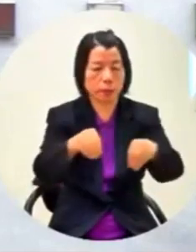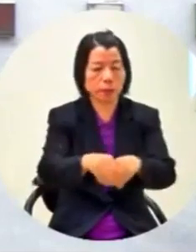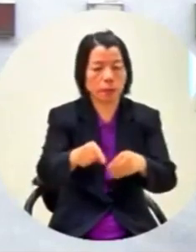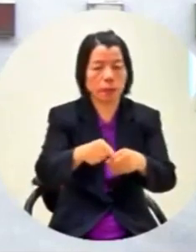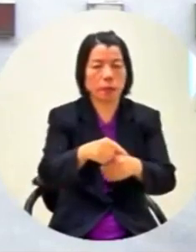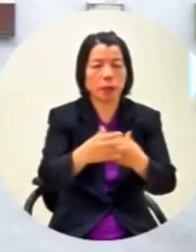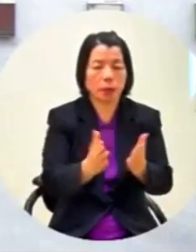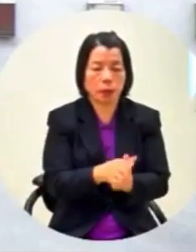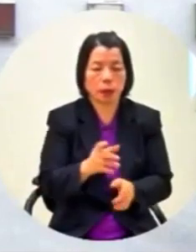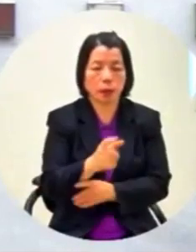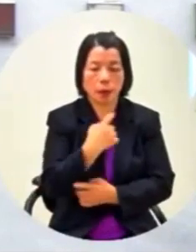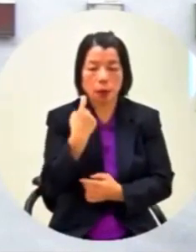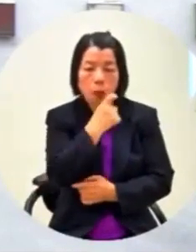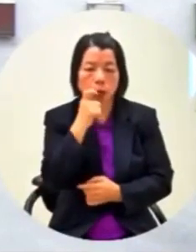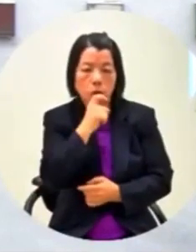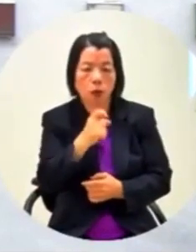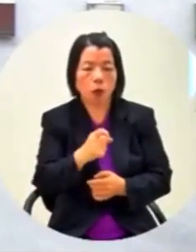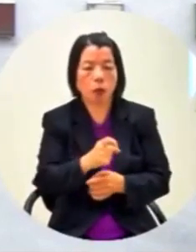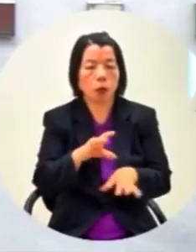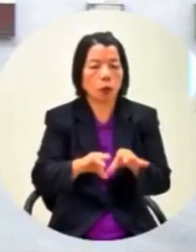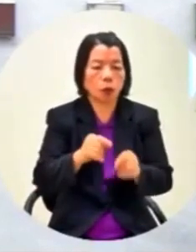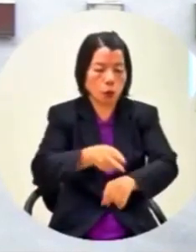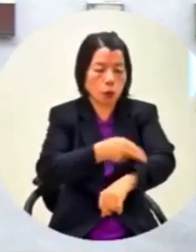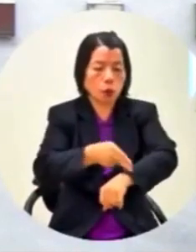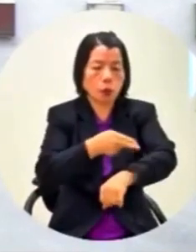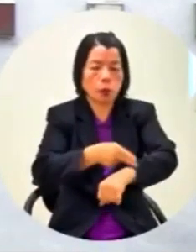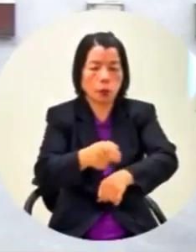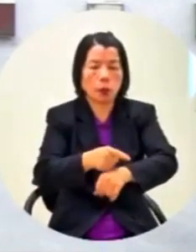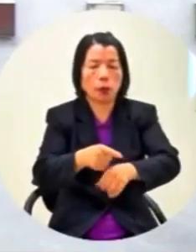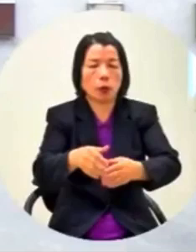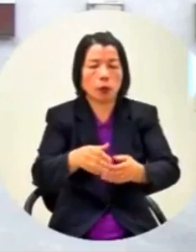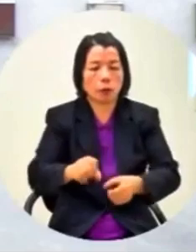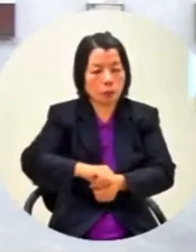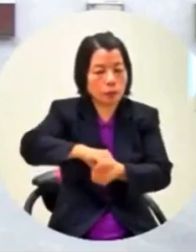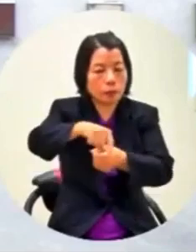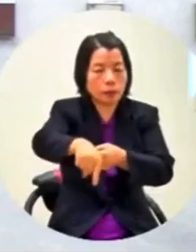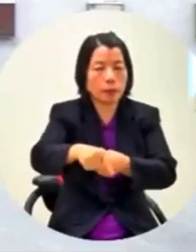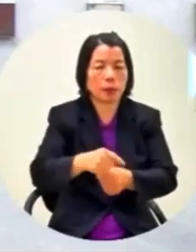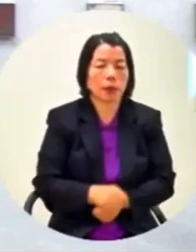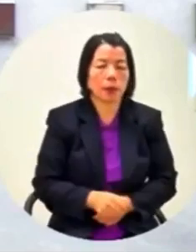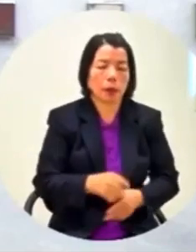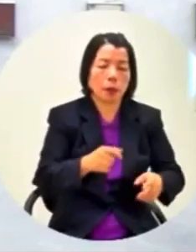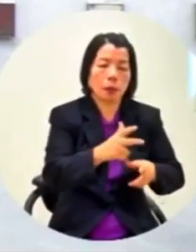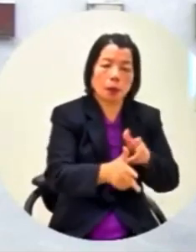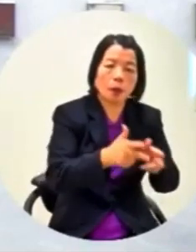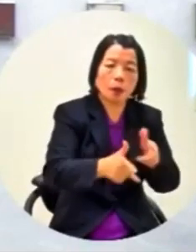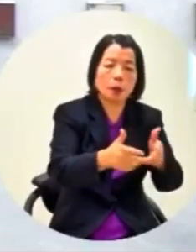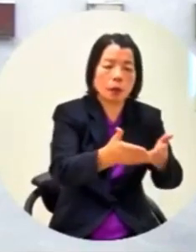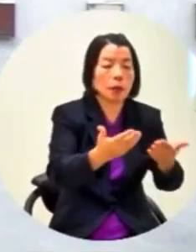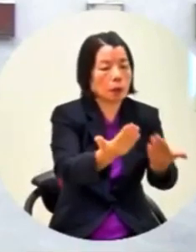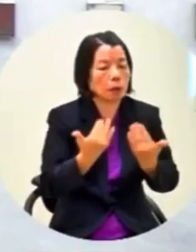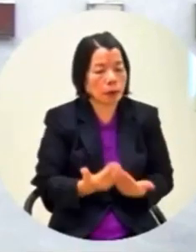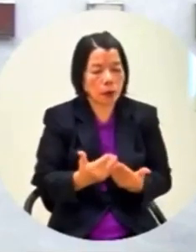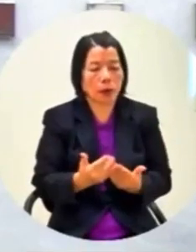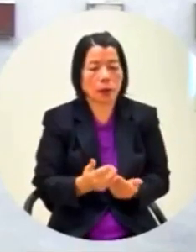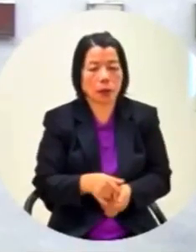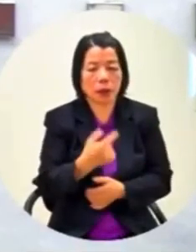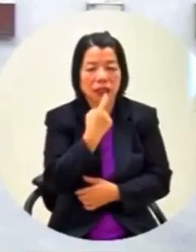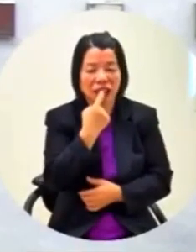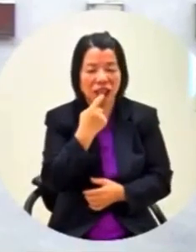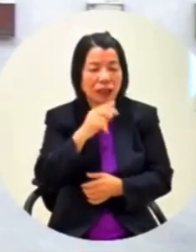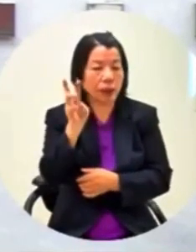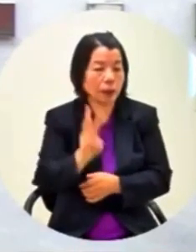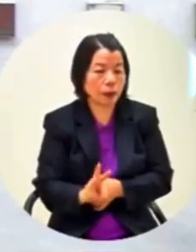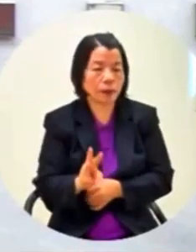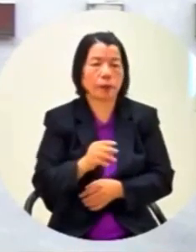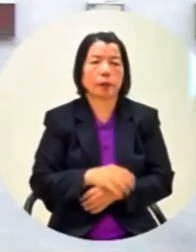精原料抗疫，同时也协调工厂提供漂白水。第二，依据中央流行疫情